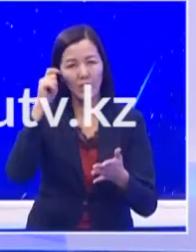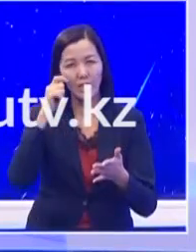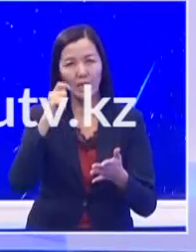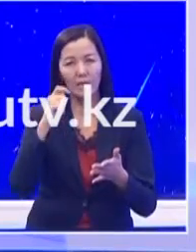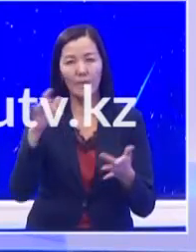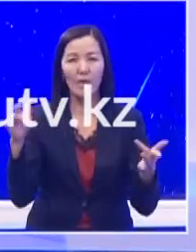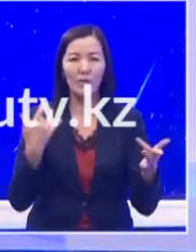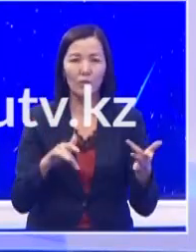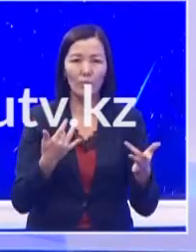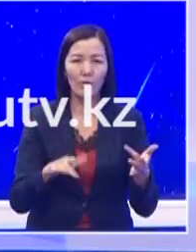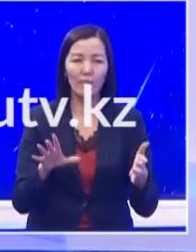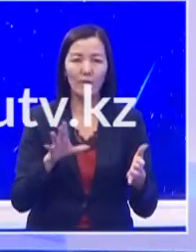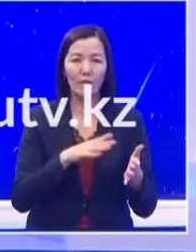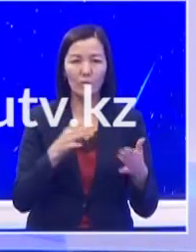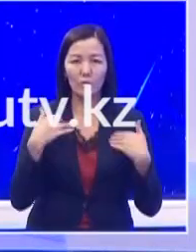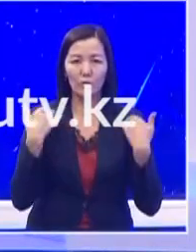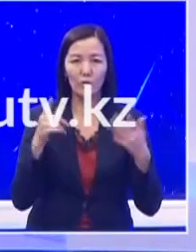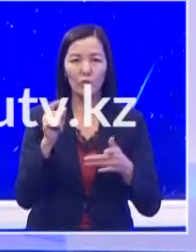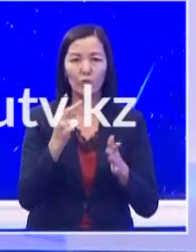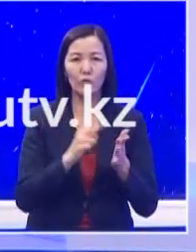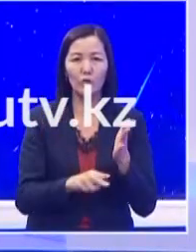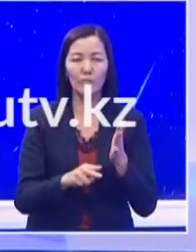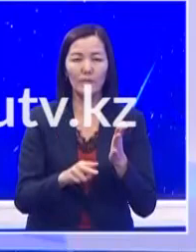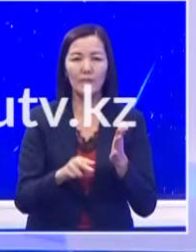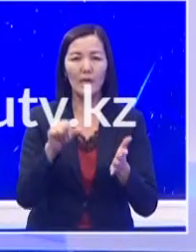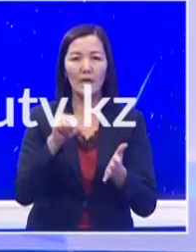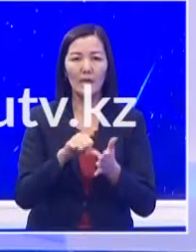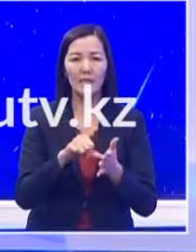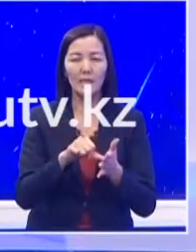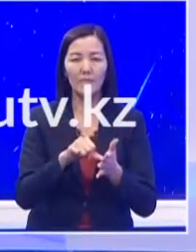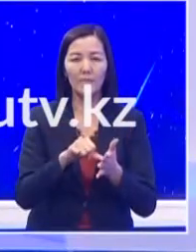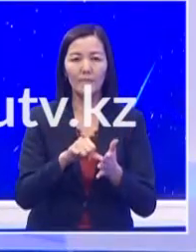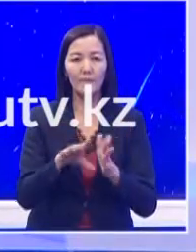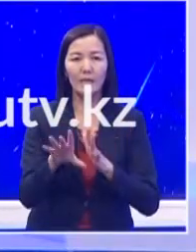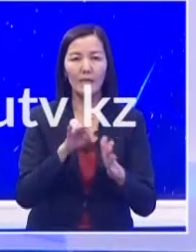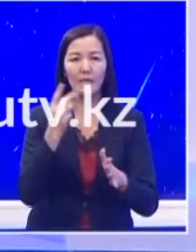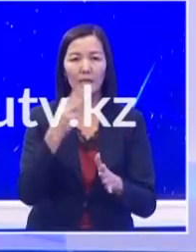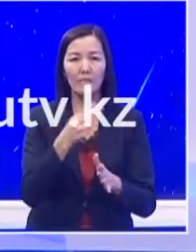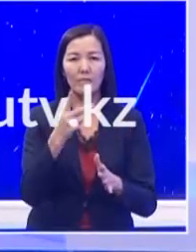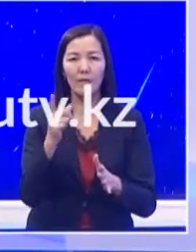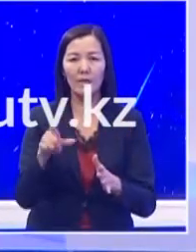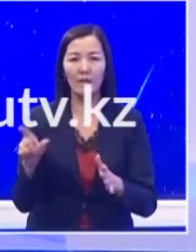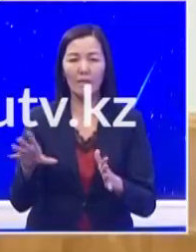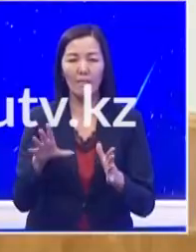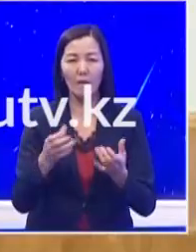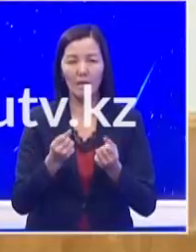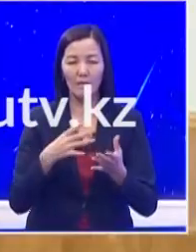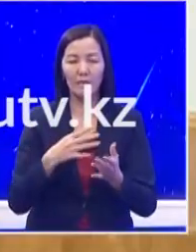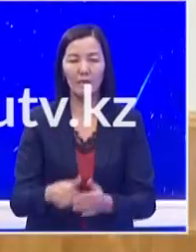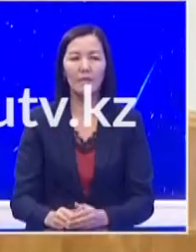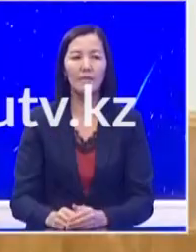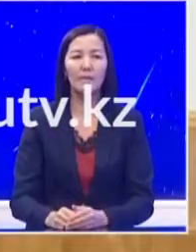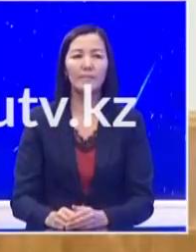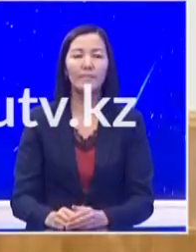түсті. Шараға аудан қалалардан 170-ден аса үміткер қатысып, финалға 22-сі шықты. Бұл